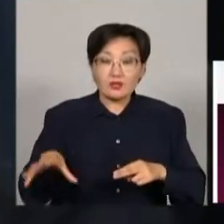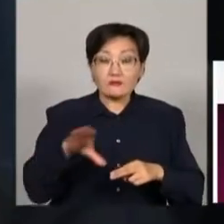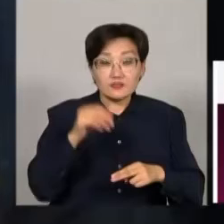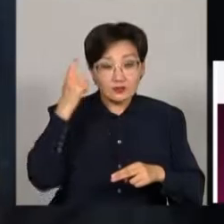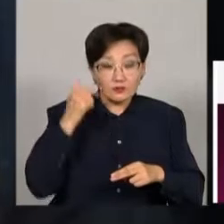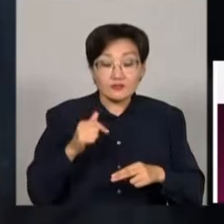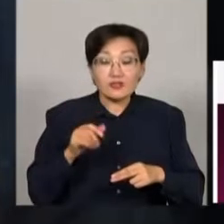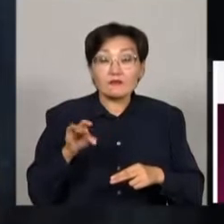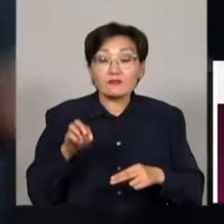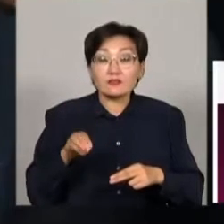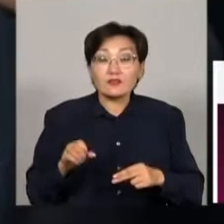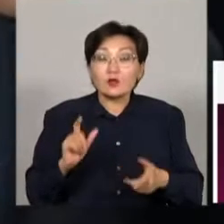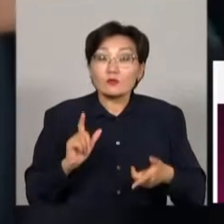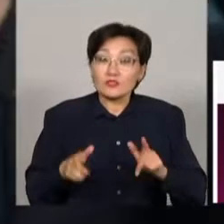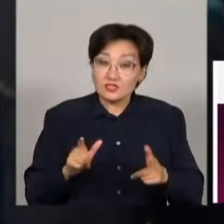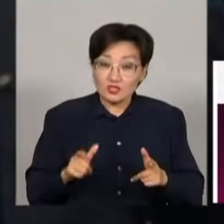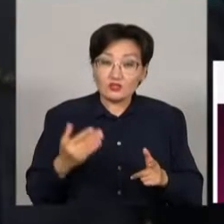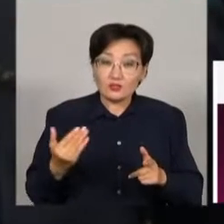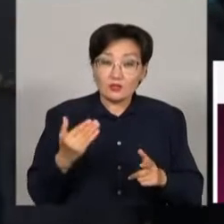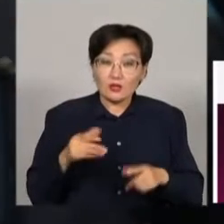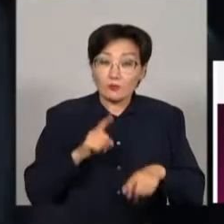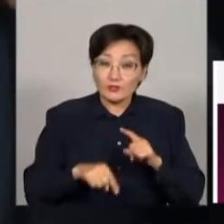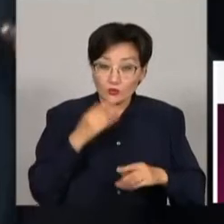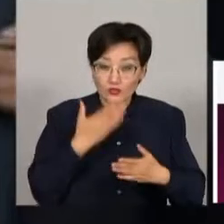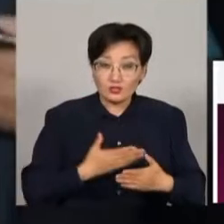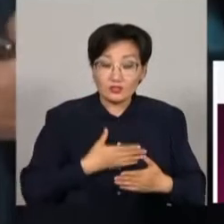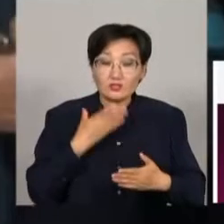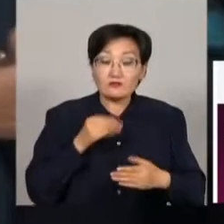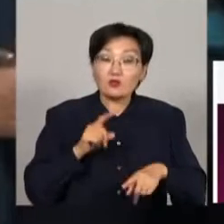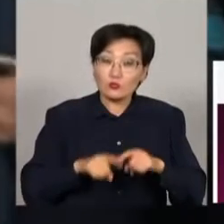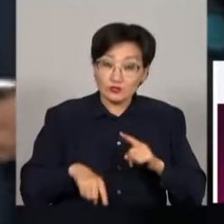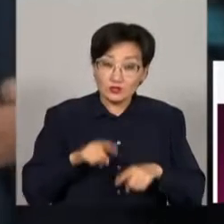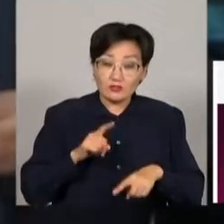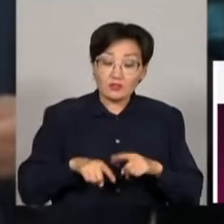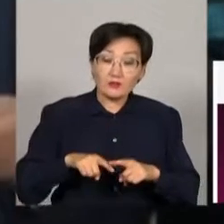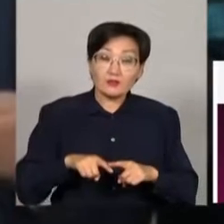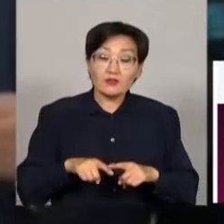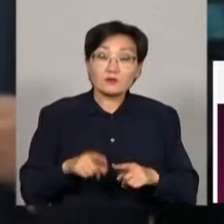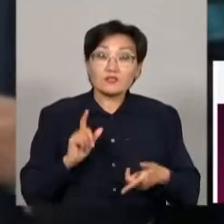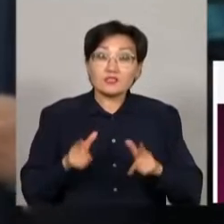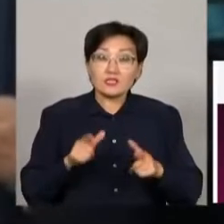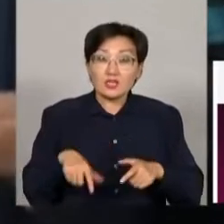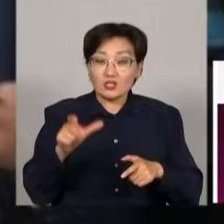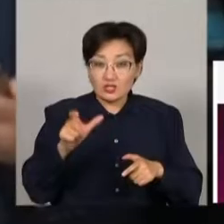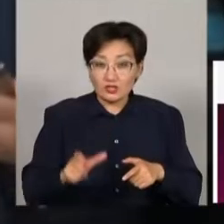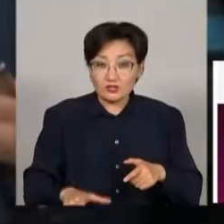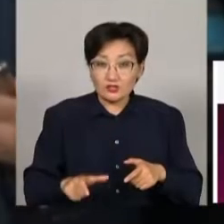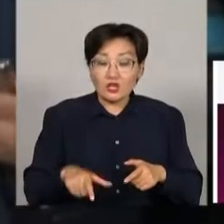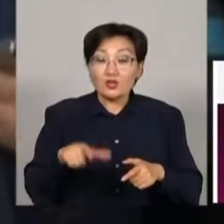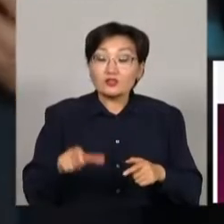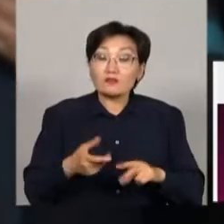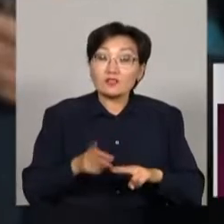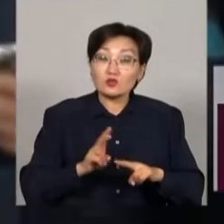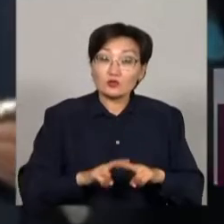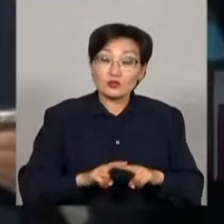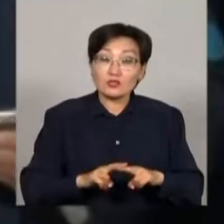знаем Виктора Федоровича как настоящего патриота своей родины, настоящего гражданина, человека,